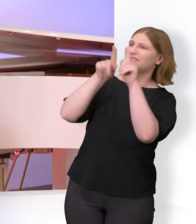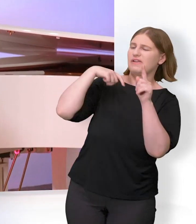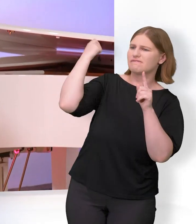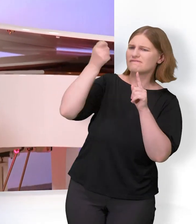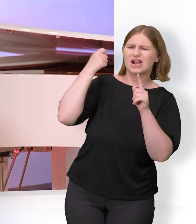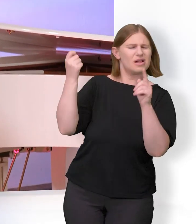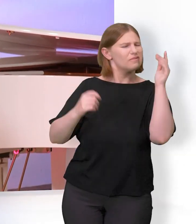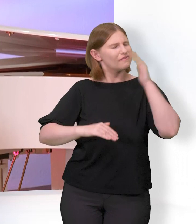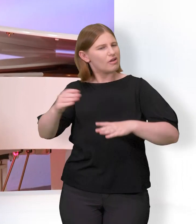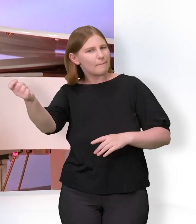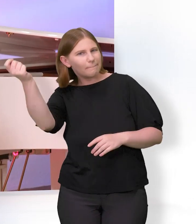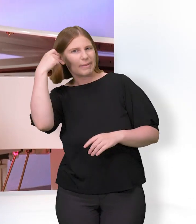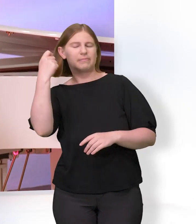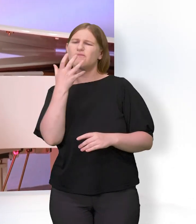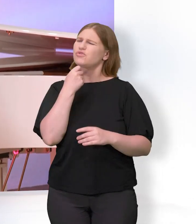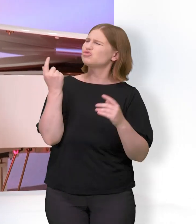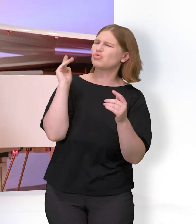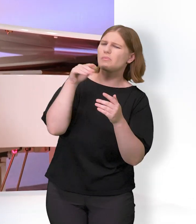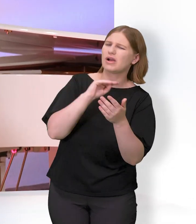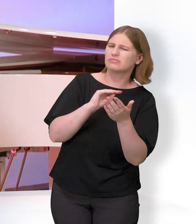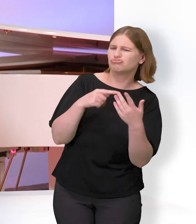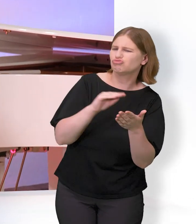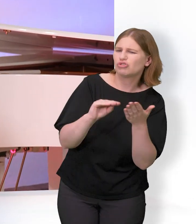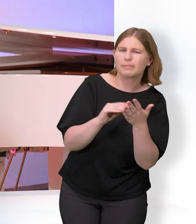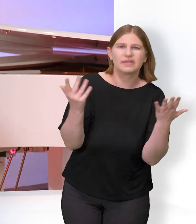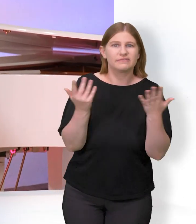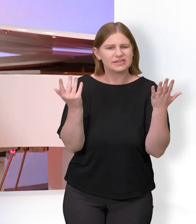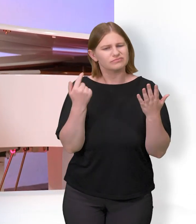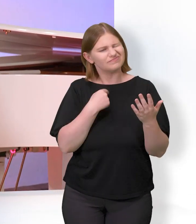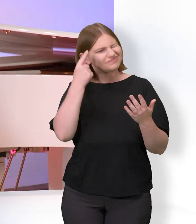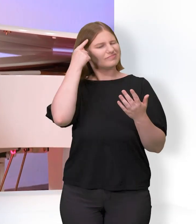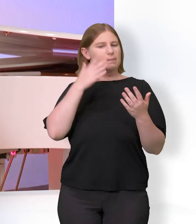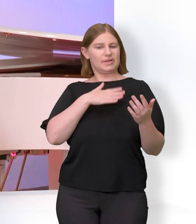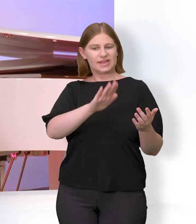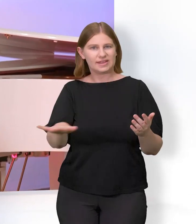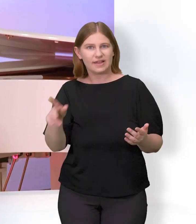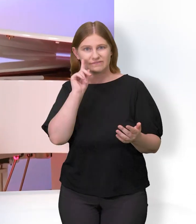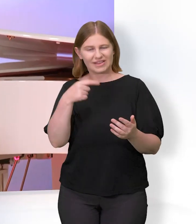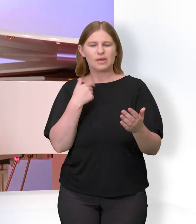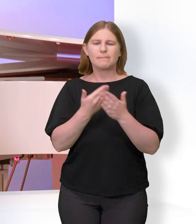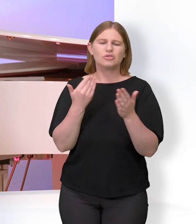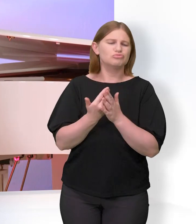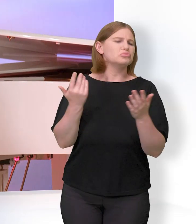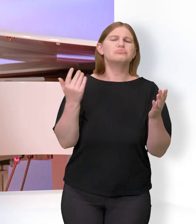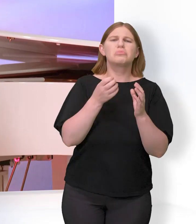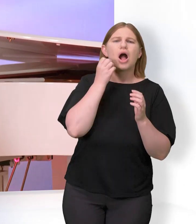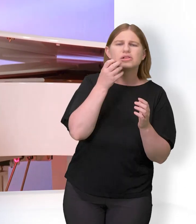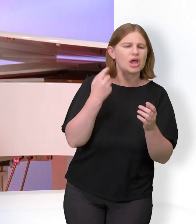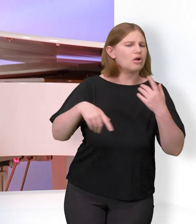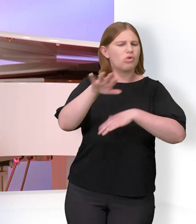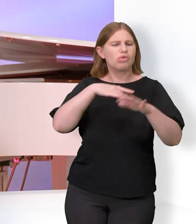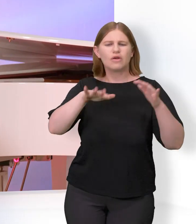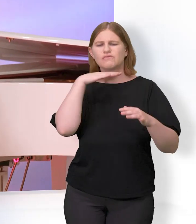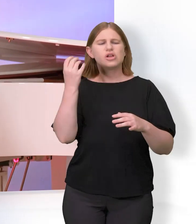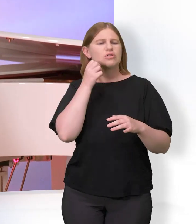will. Und zwar dachte ich an meine Kinder und dass ich gemerkt habe, dass wenn ich die zwischendurch einfach mal knuddel oder sie